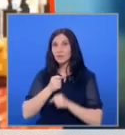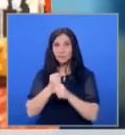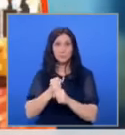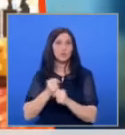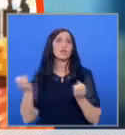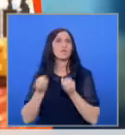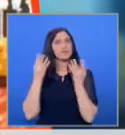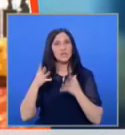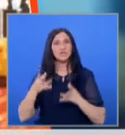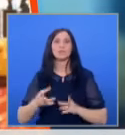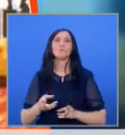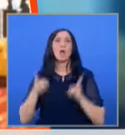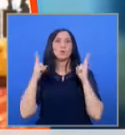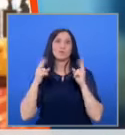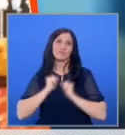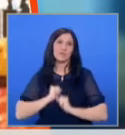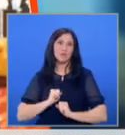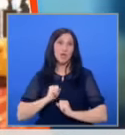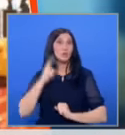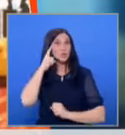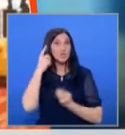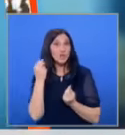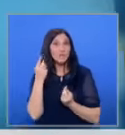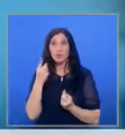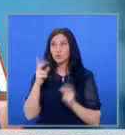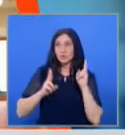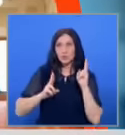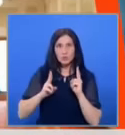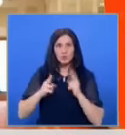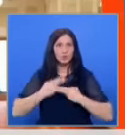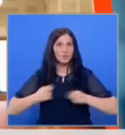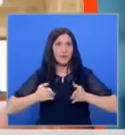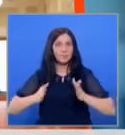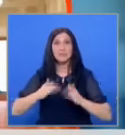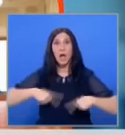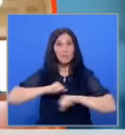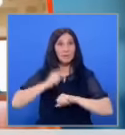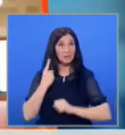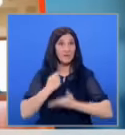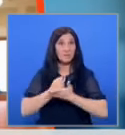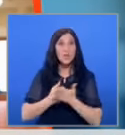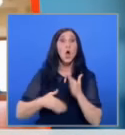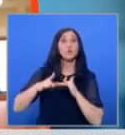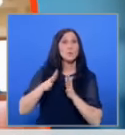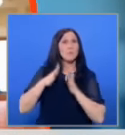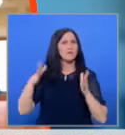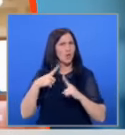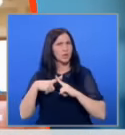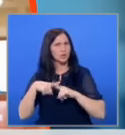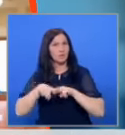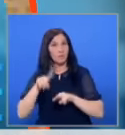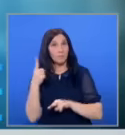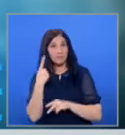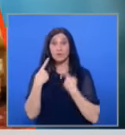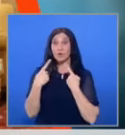гласуваха въздържал се. Означава ли този консенсус, че се отваря път за кабинет с първия мандат? Още повече, че Христо Иванов първи заговори